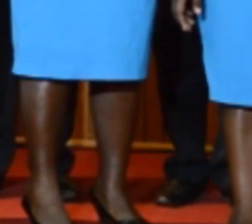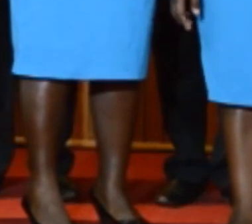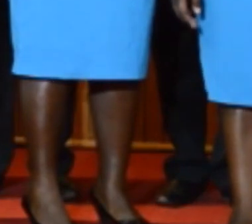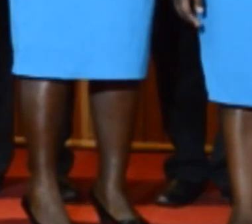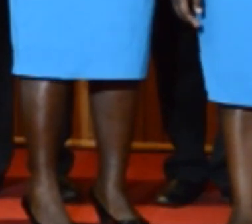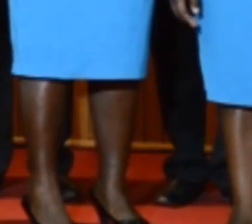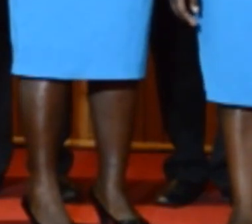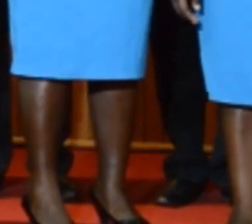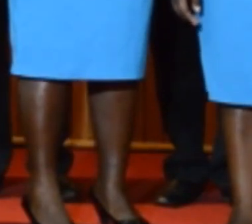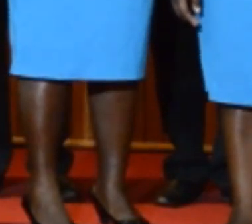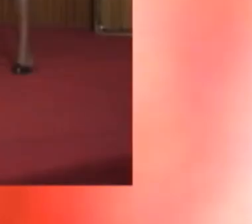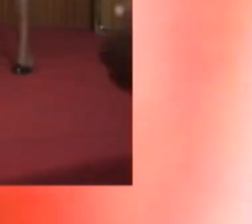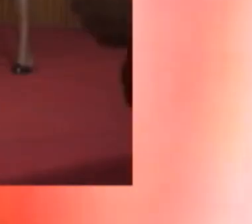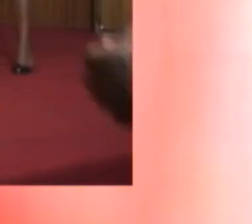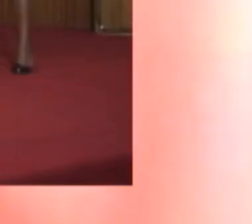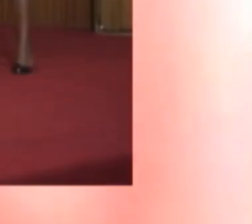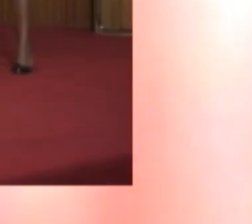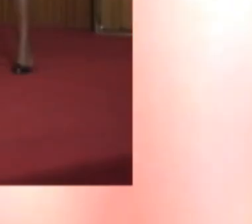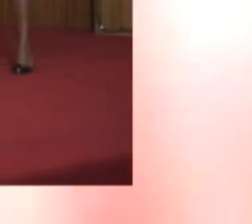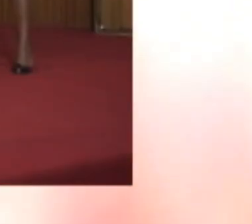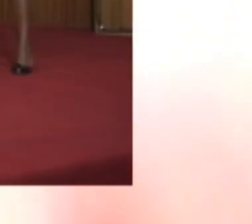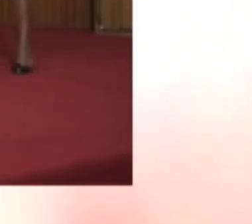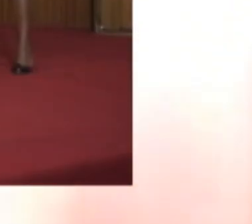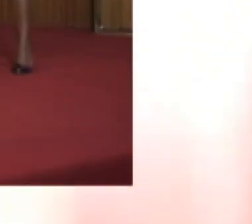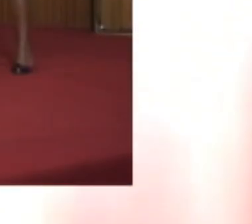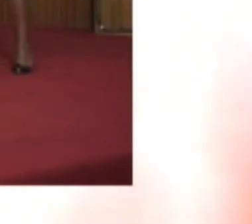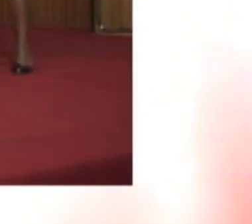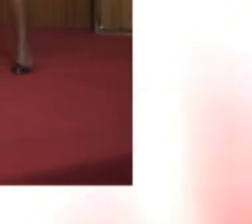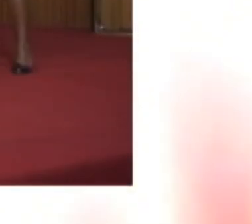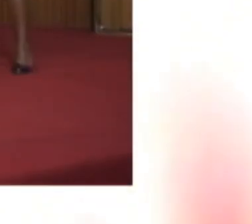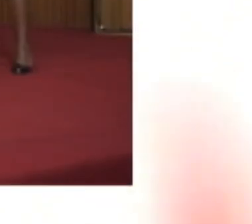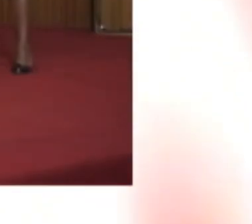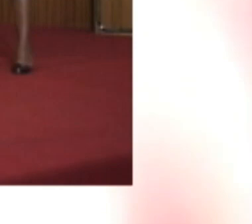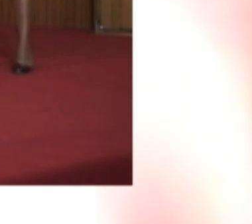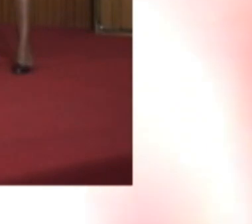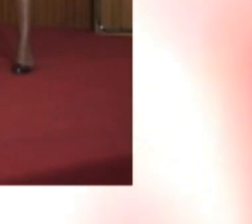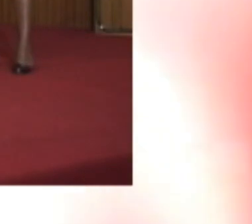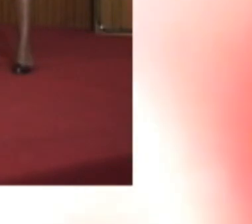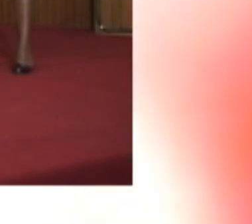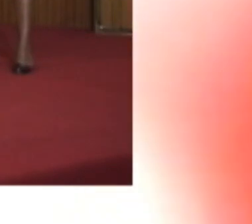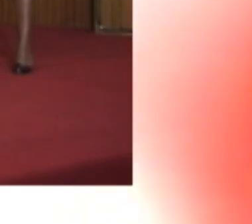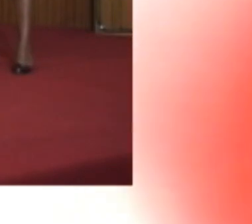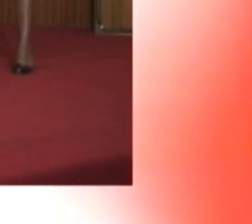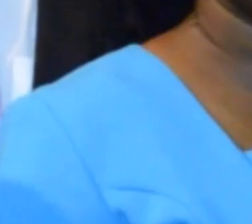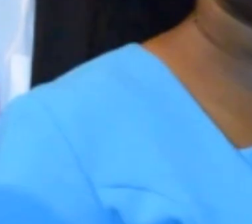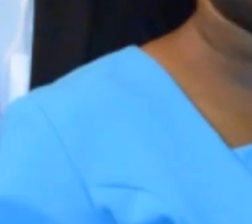ndoya tenzi zvekusafamba nditore ndite wenyu narini